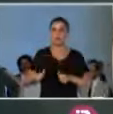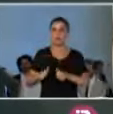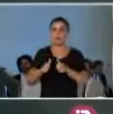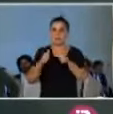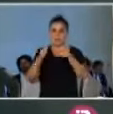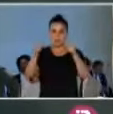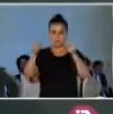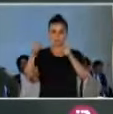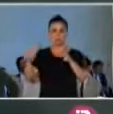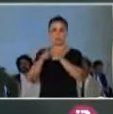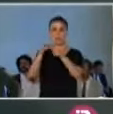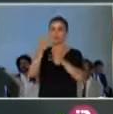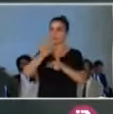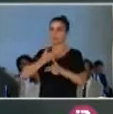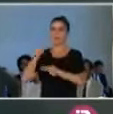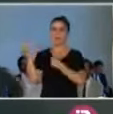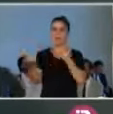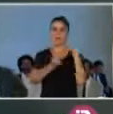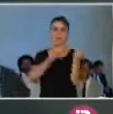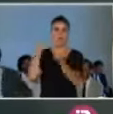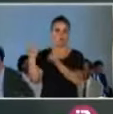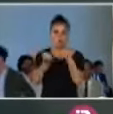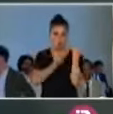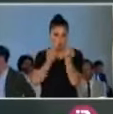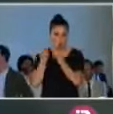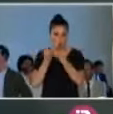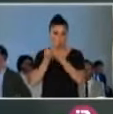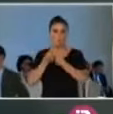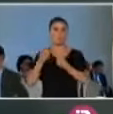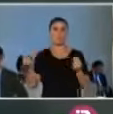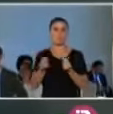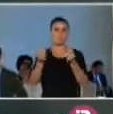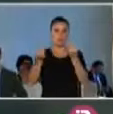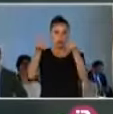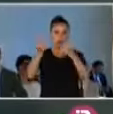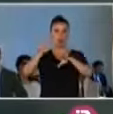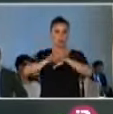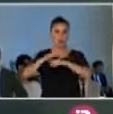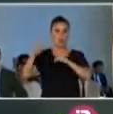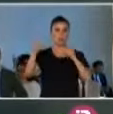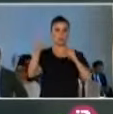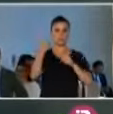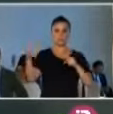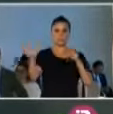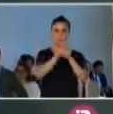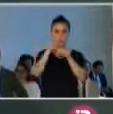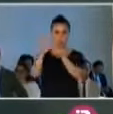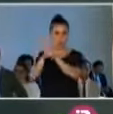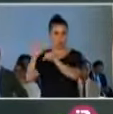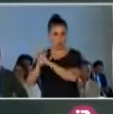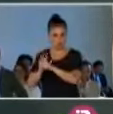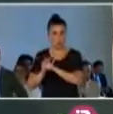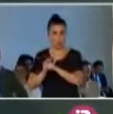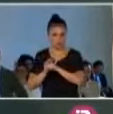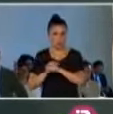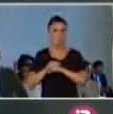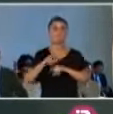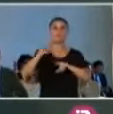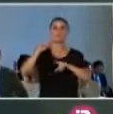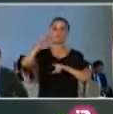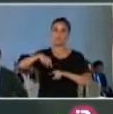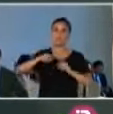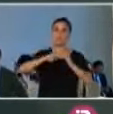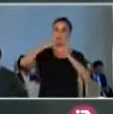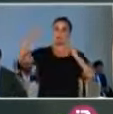una economia capaç de generar prosperitat per tots i ocupació de qualitat. I l'han de fer possible amb més formació, més innovació